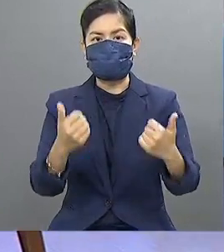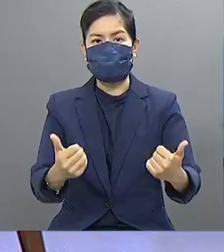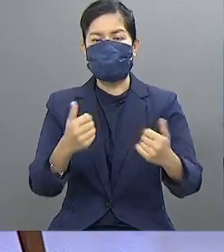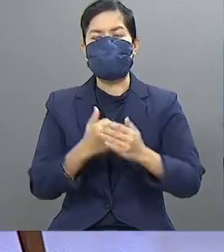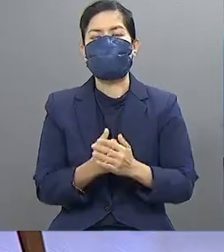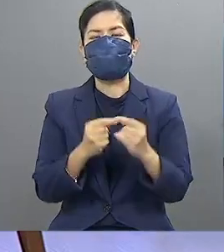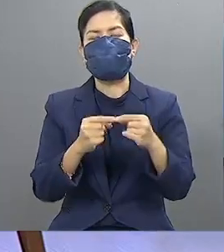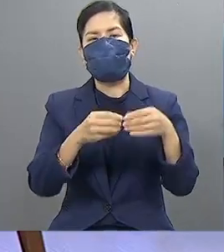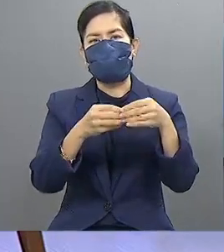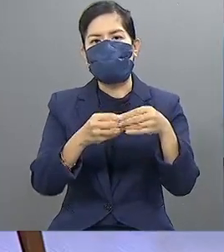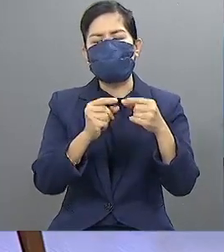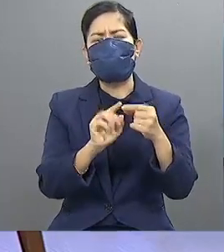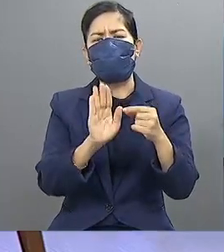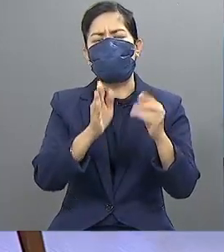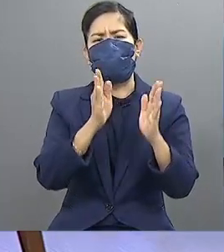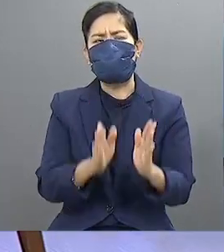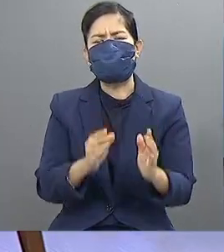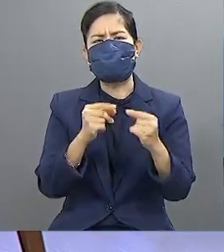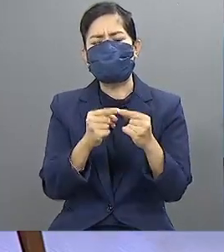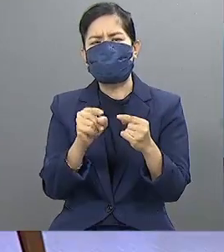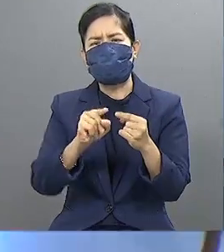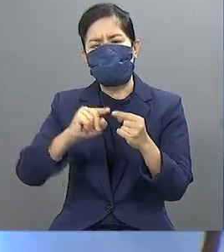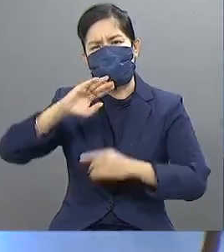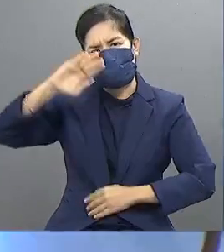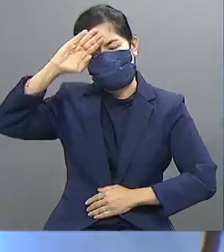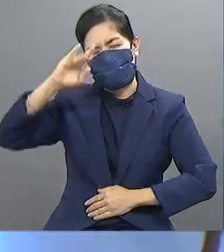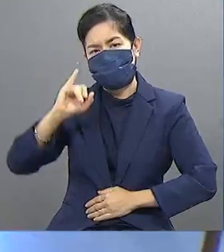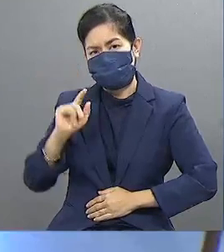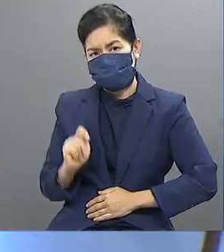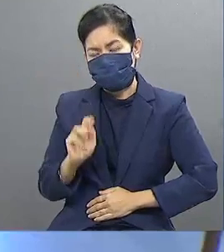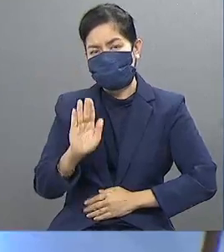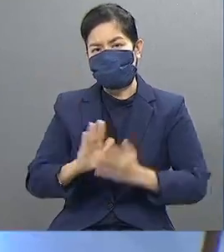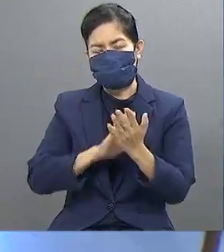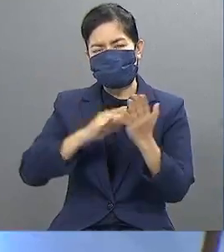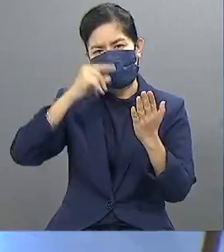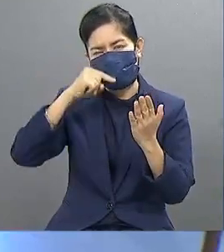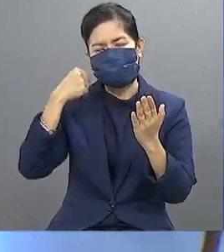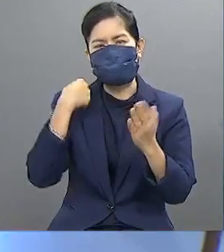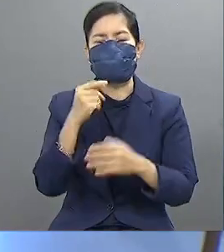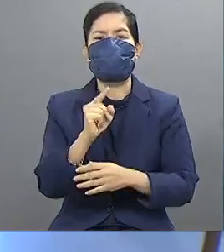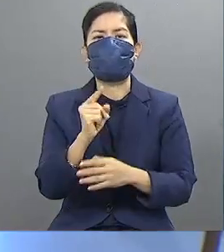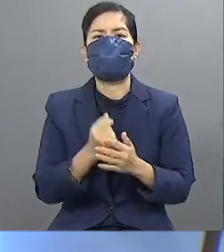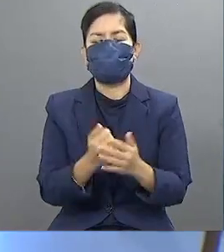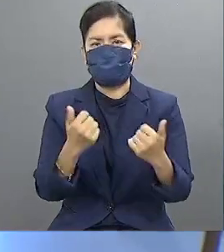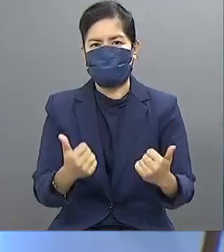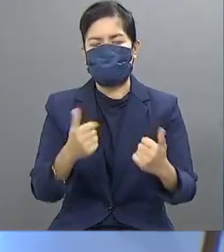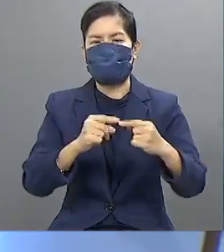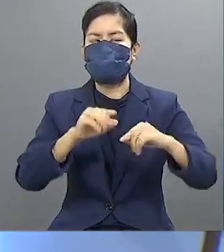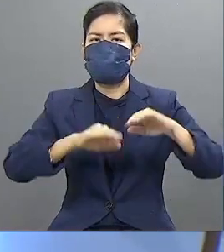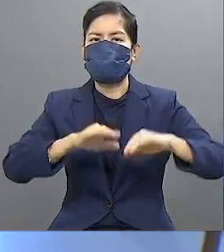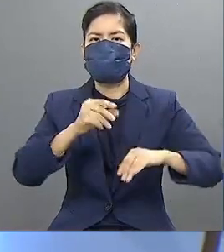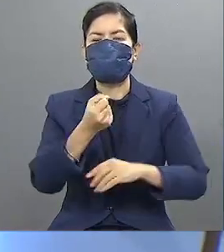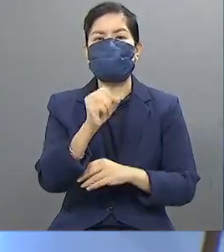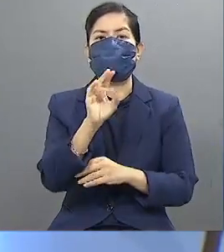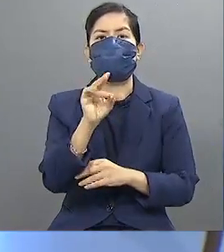ไตเรื้อรังในประเทศไทยของเราตอนนี้เป็นยังไงกันบ้างคะคุณหมอคะ ครับก็มีประชากรที่เป็นประมาณ 17% ค่ะ หรือว่าทั่วประเทศมีประ